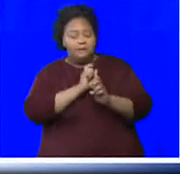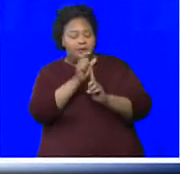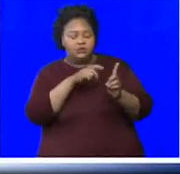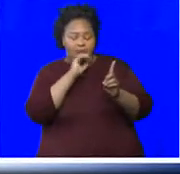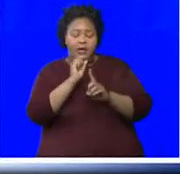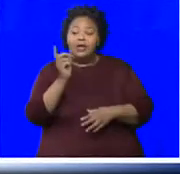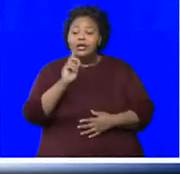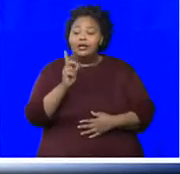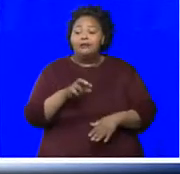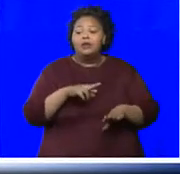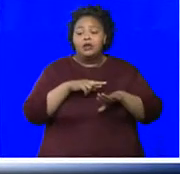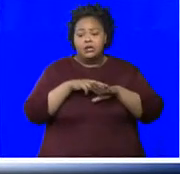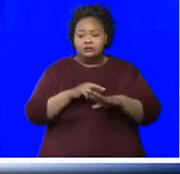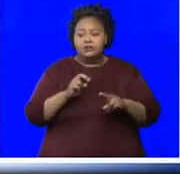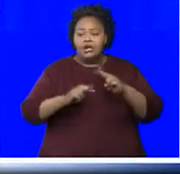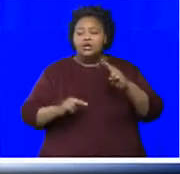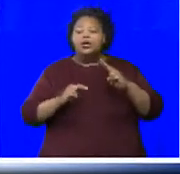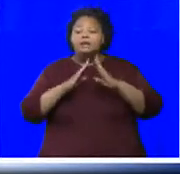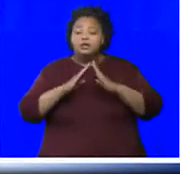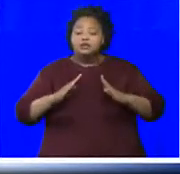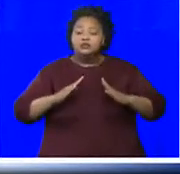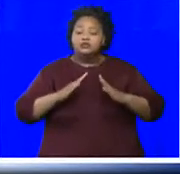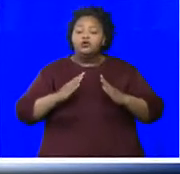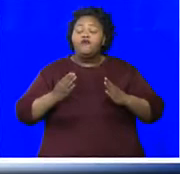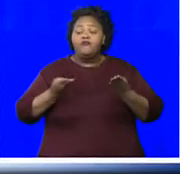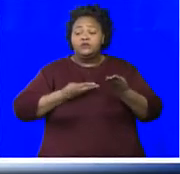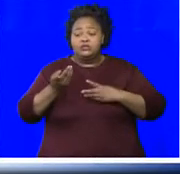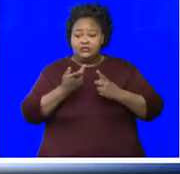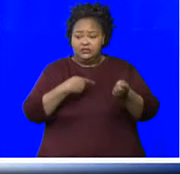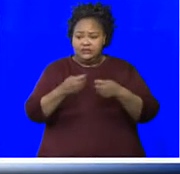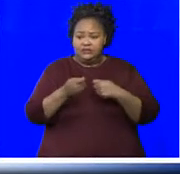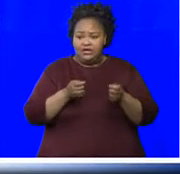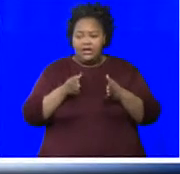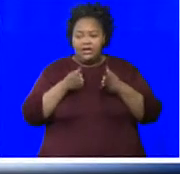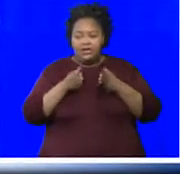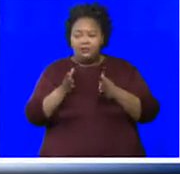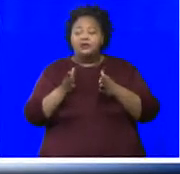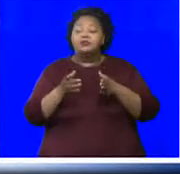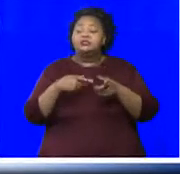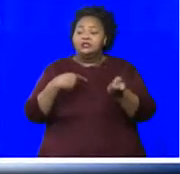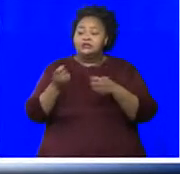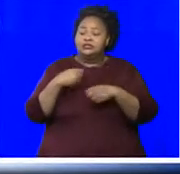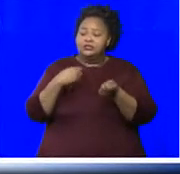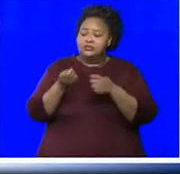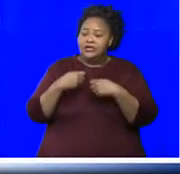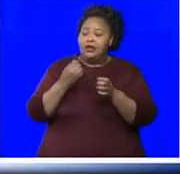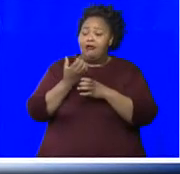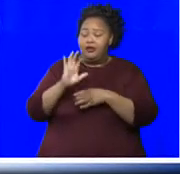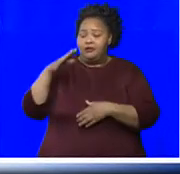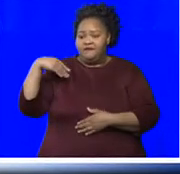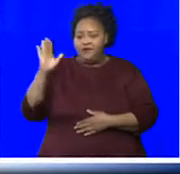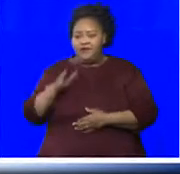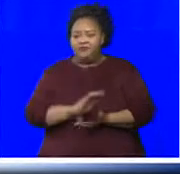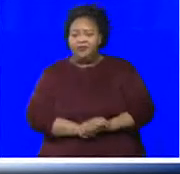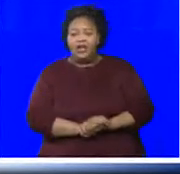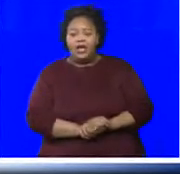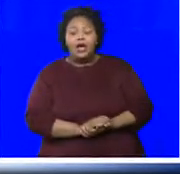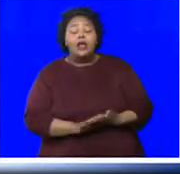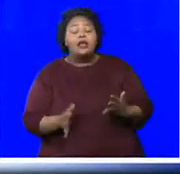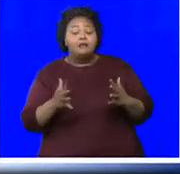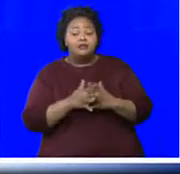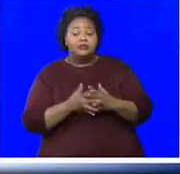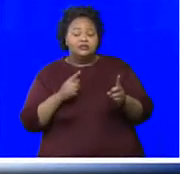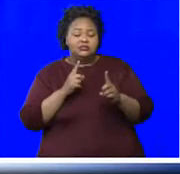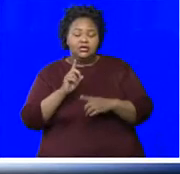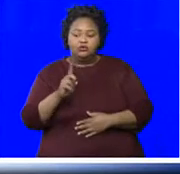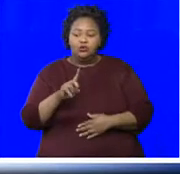lokuthengiselana nentangaphandle itiko letemabhizinisi. Injongo yalo mhlangano yetindvuna tembuso wekubuka Tindzaba lesolotisele esigabeni